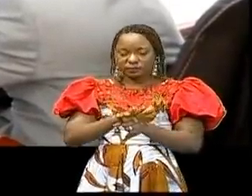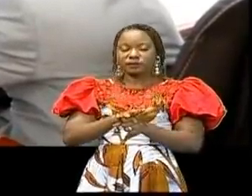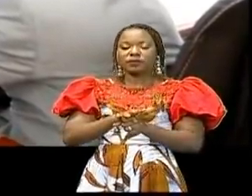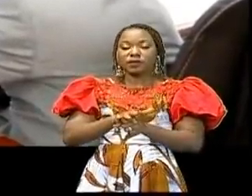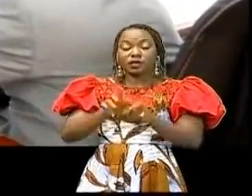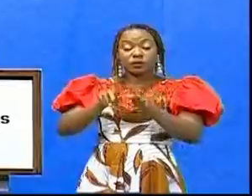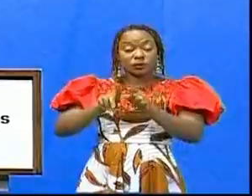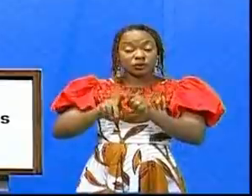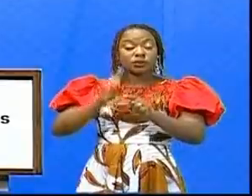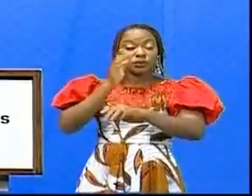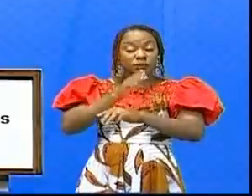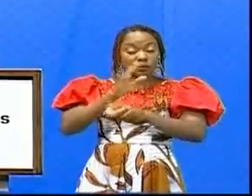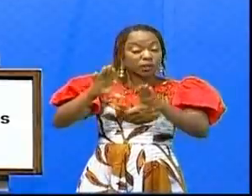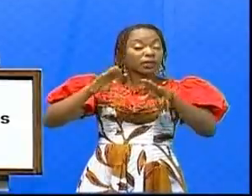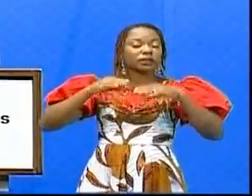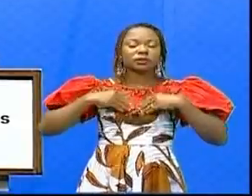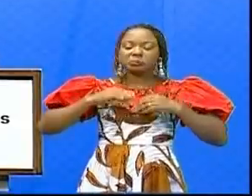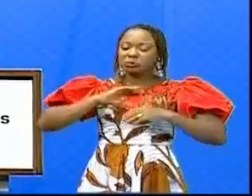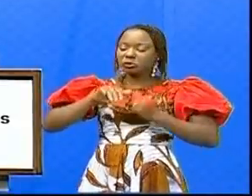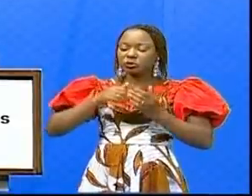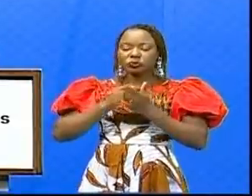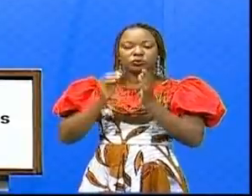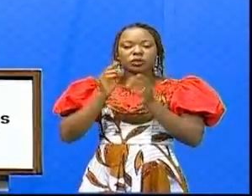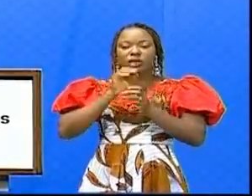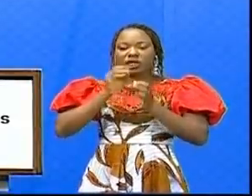Le Conseil a pris acte de sa note d'information.